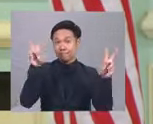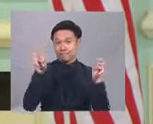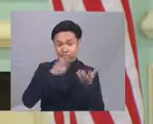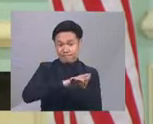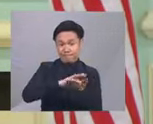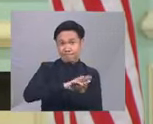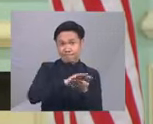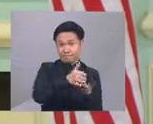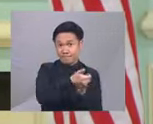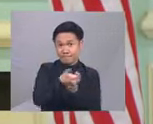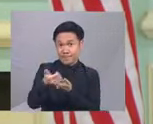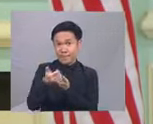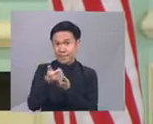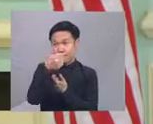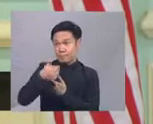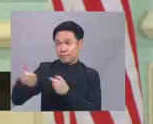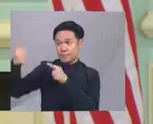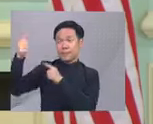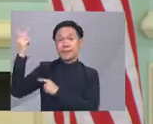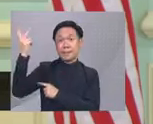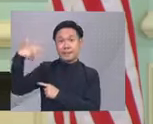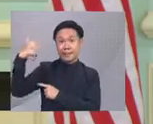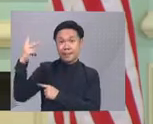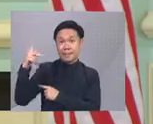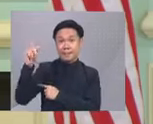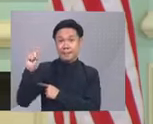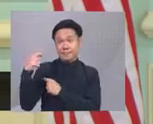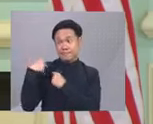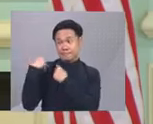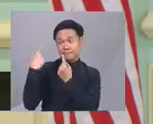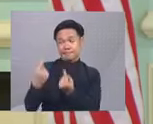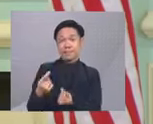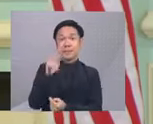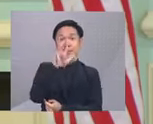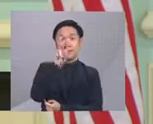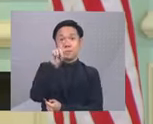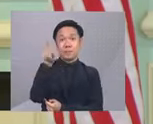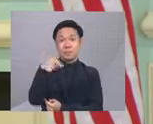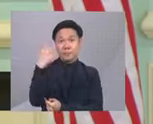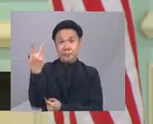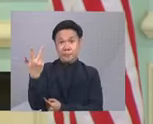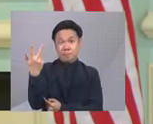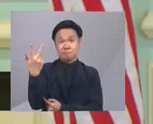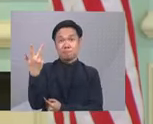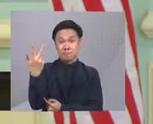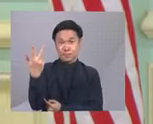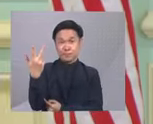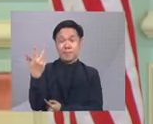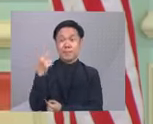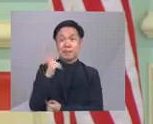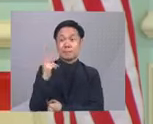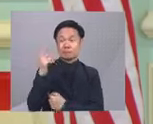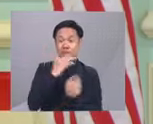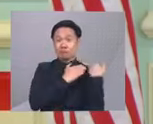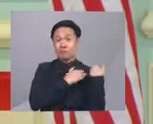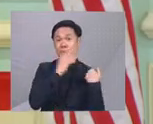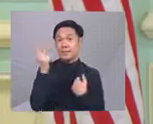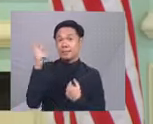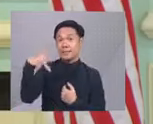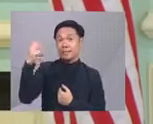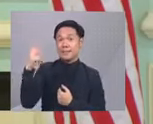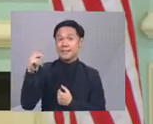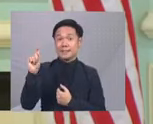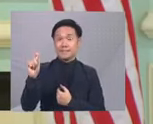bawah kawal selia KPKT, sejak 30 Mac 2020, KPKT telah